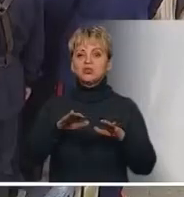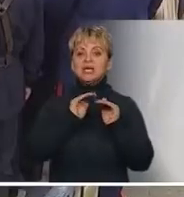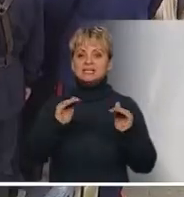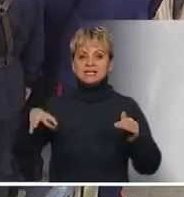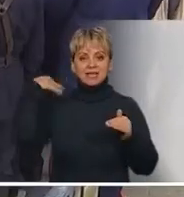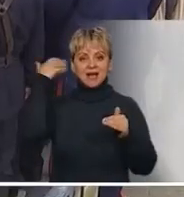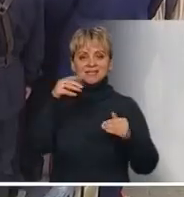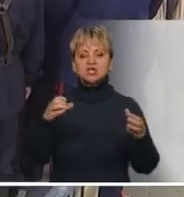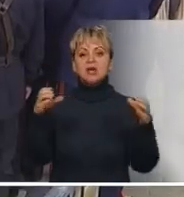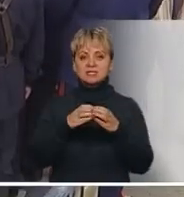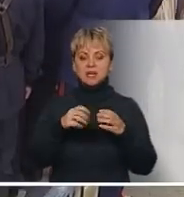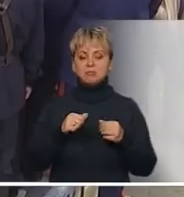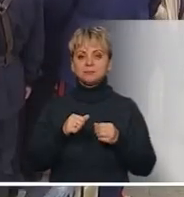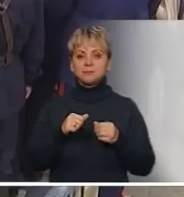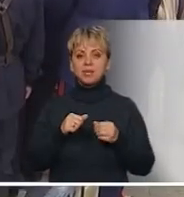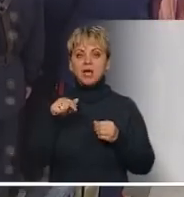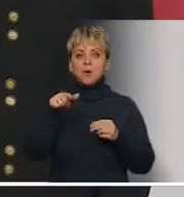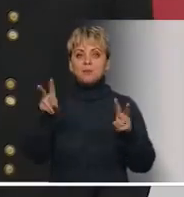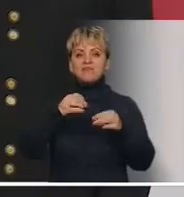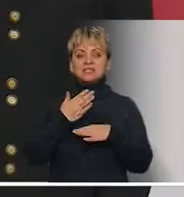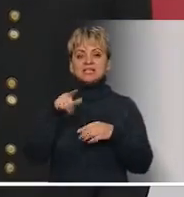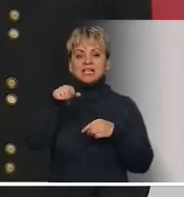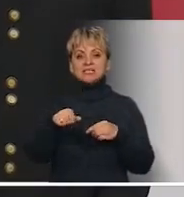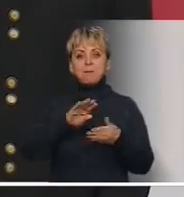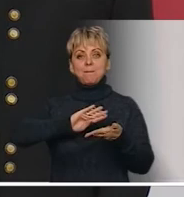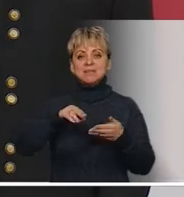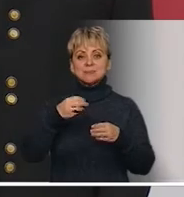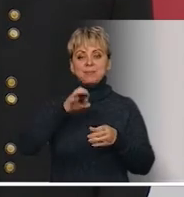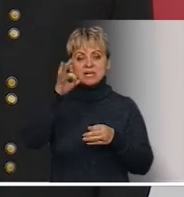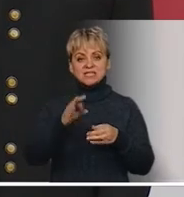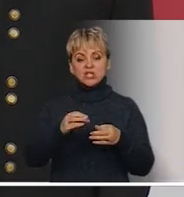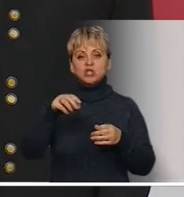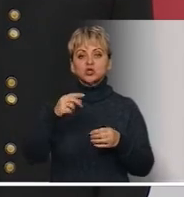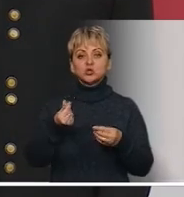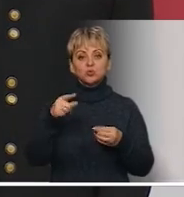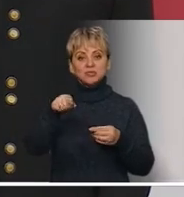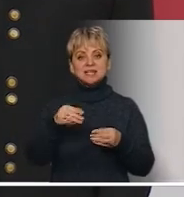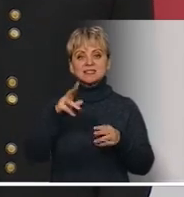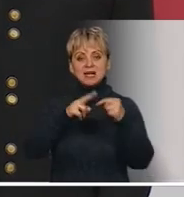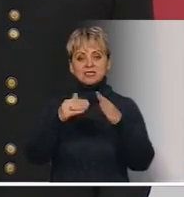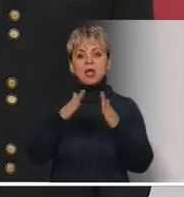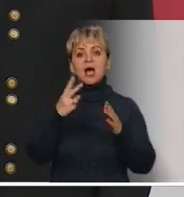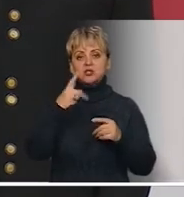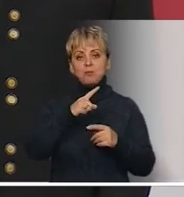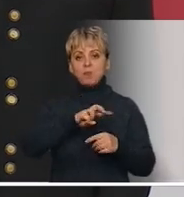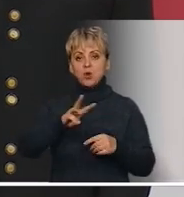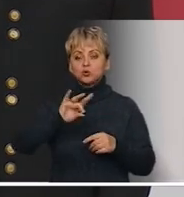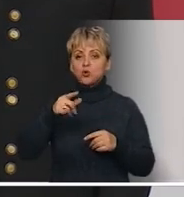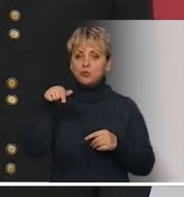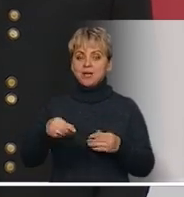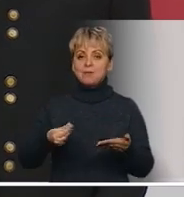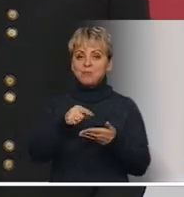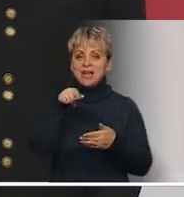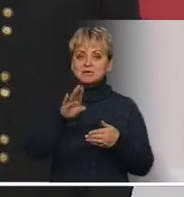футбольную команду, детские казачьи ансамбли. Выделяются беспроцентные суды на строительство жилья в размере 1